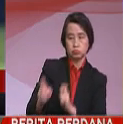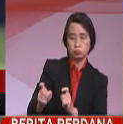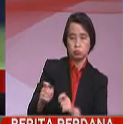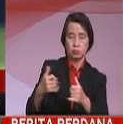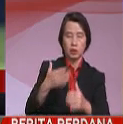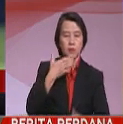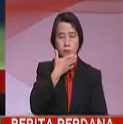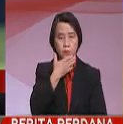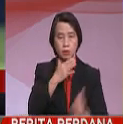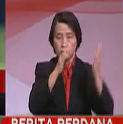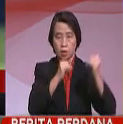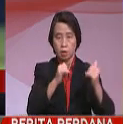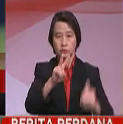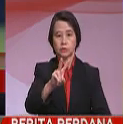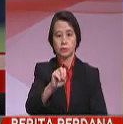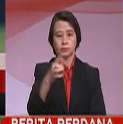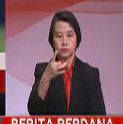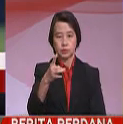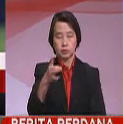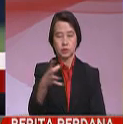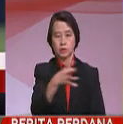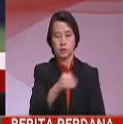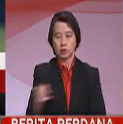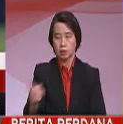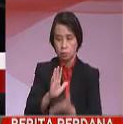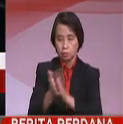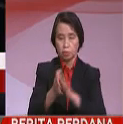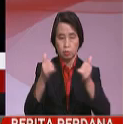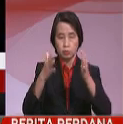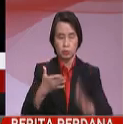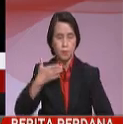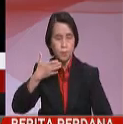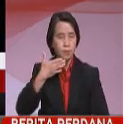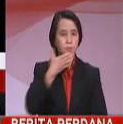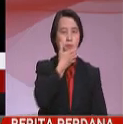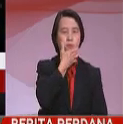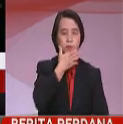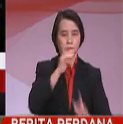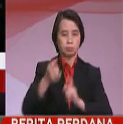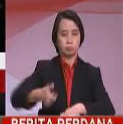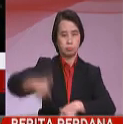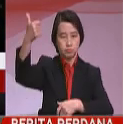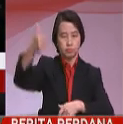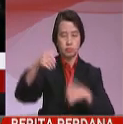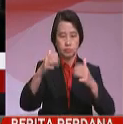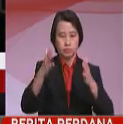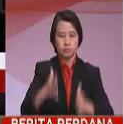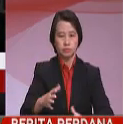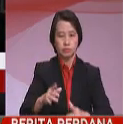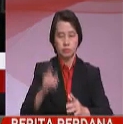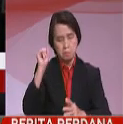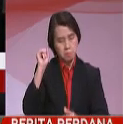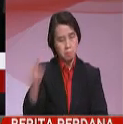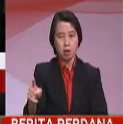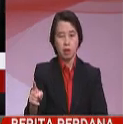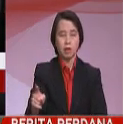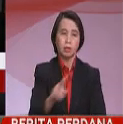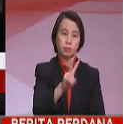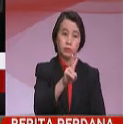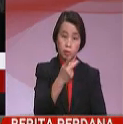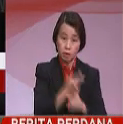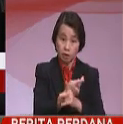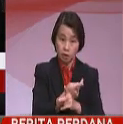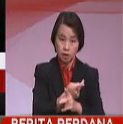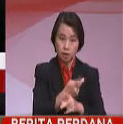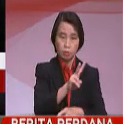pemain muda harapan 2018 serta menjadi pemain termuda memenangi anugerah pemain paling bernilai sebanyak dua kali